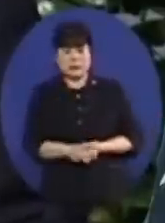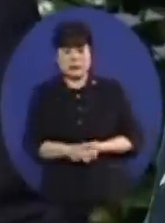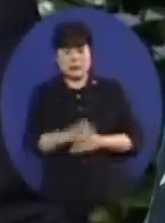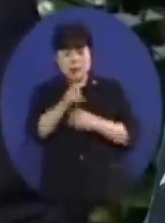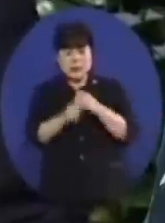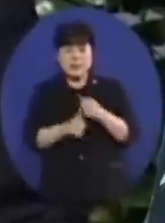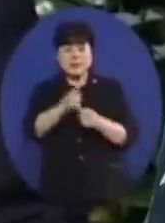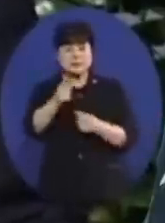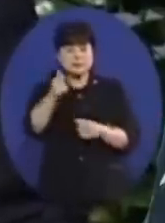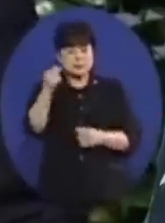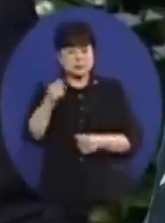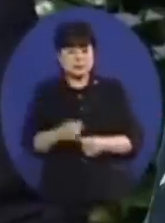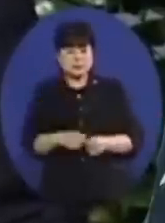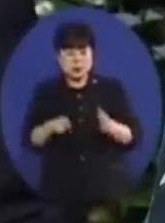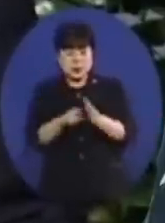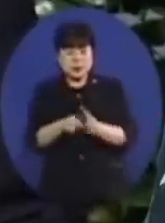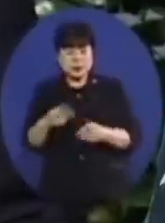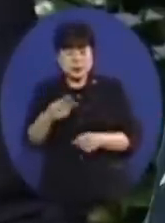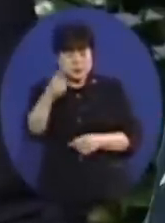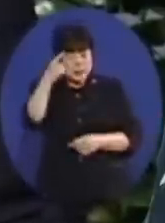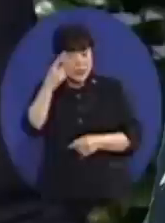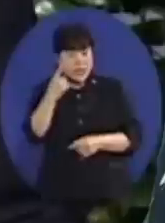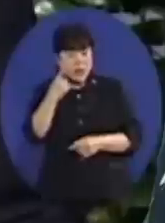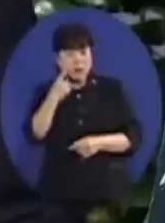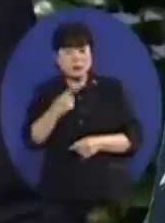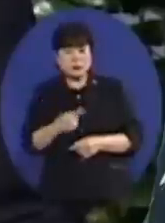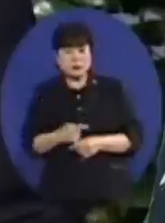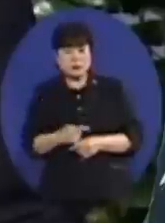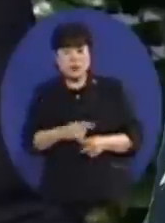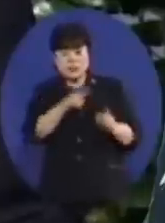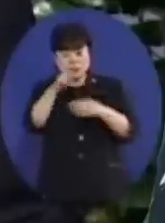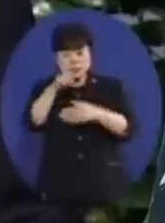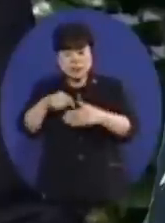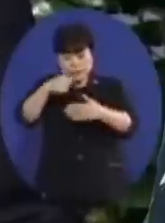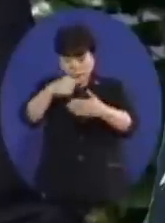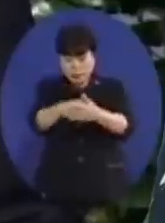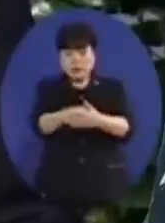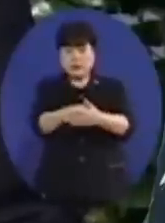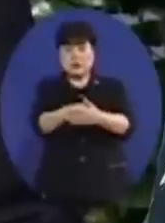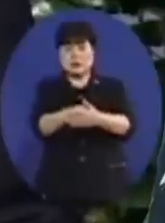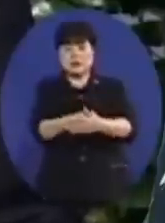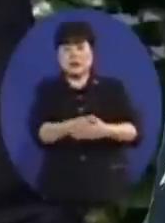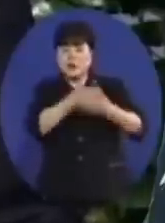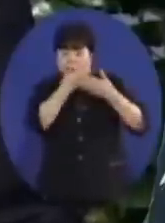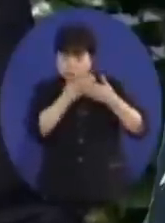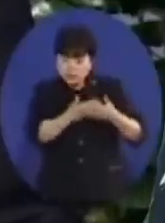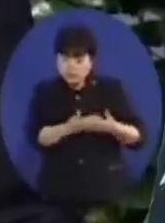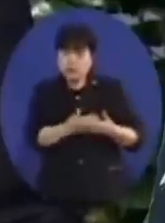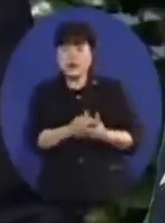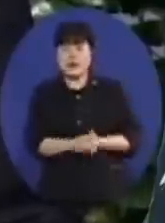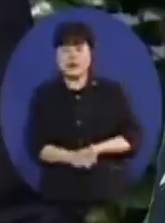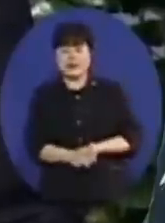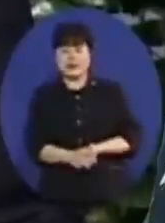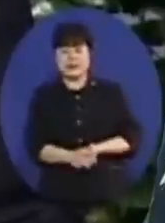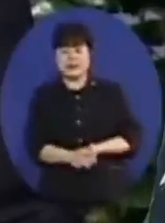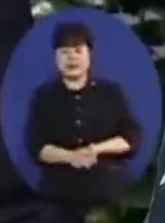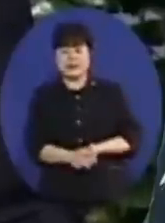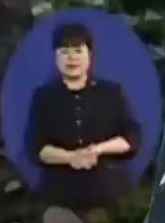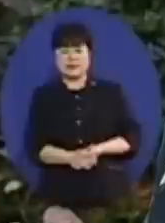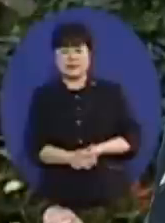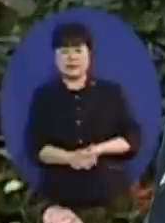그 생각하는 것이 그의 삶의 결정을 내리는데 중대한 일을 하는 것입니다